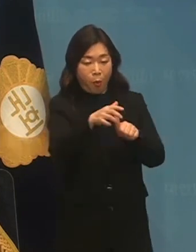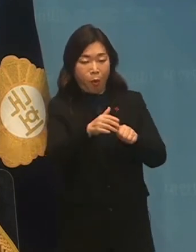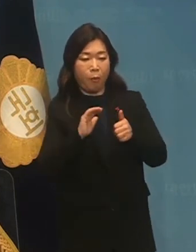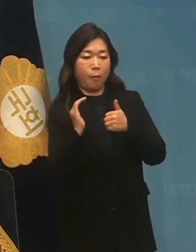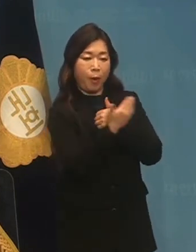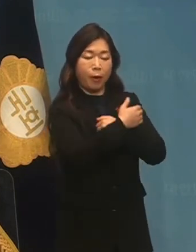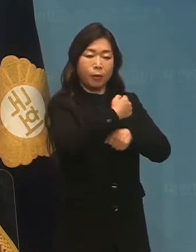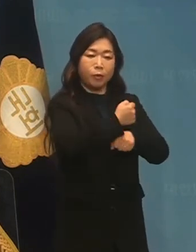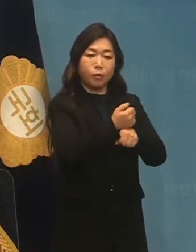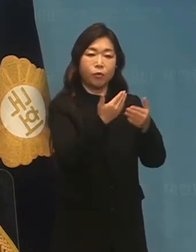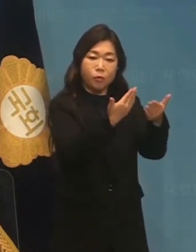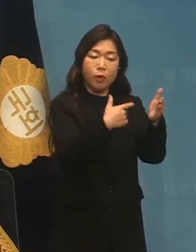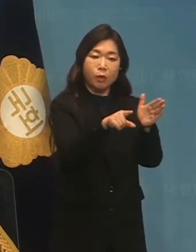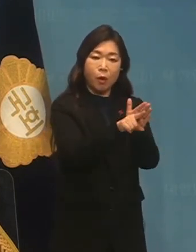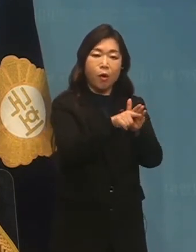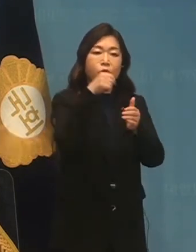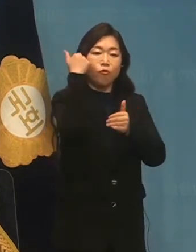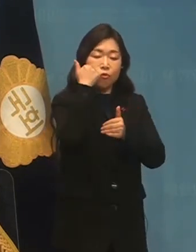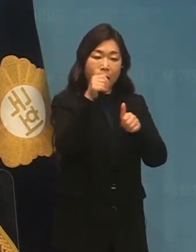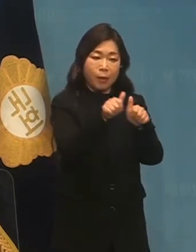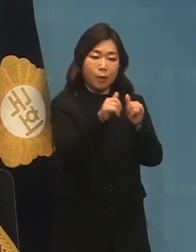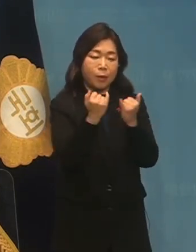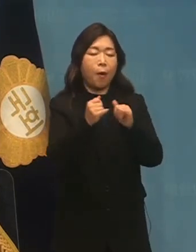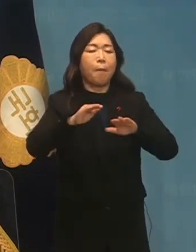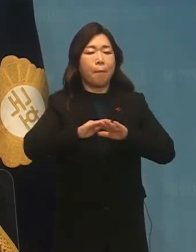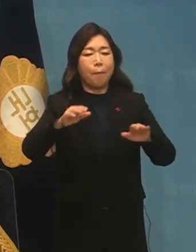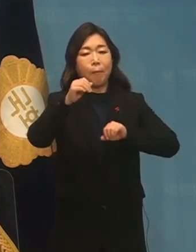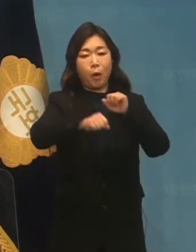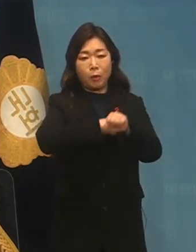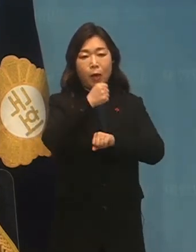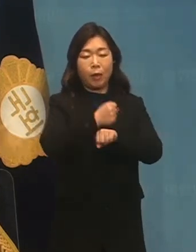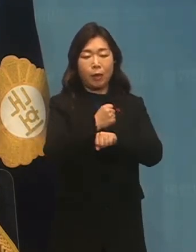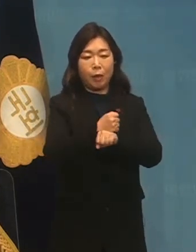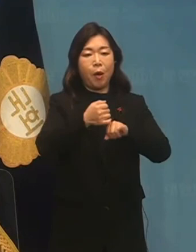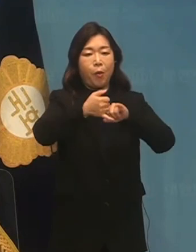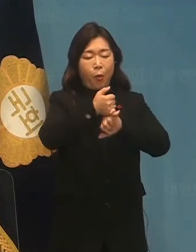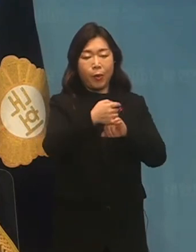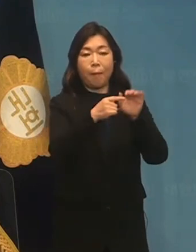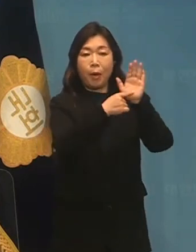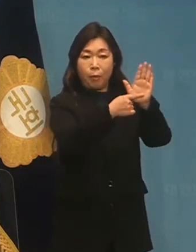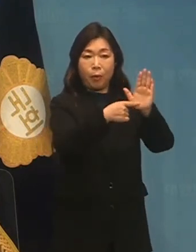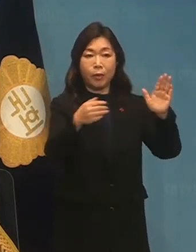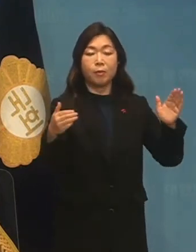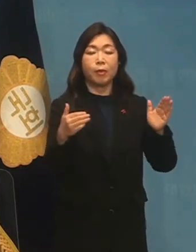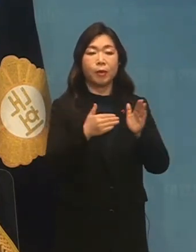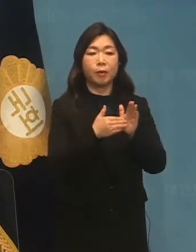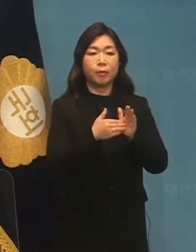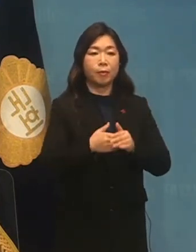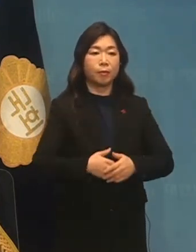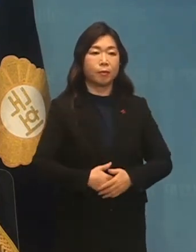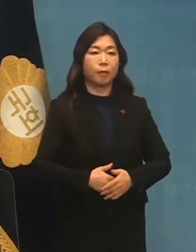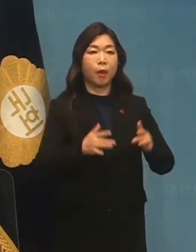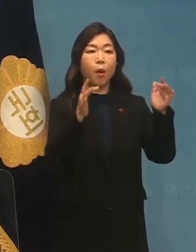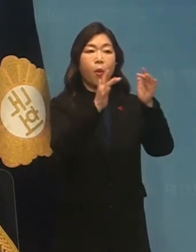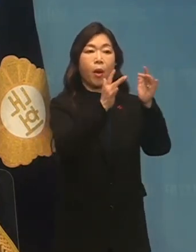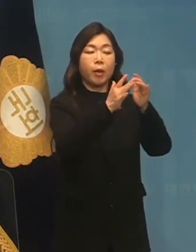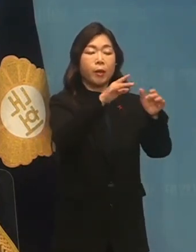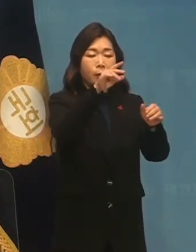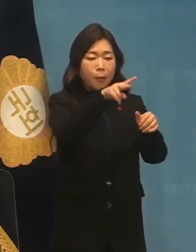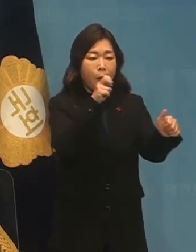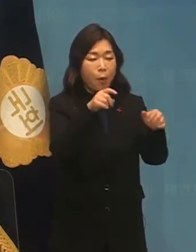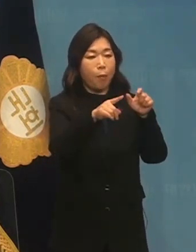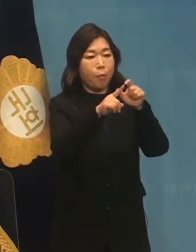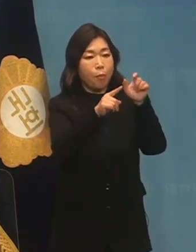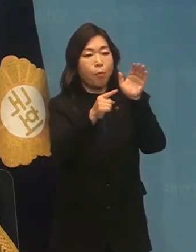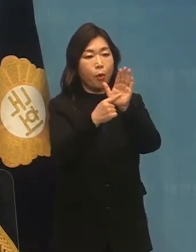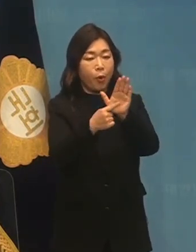위해 누구나 성평등 프리프롬 4 공약을 발표했습니다. 온라인 혐오 표현,